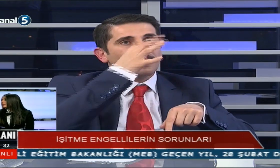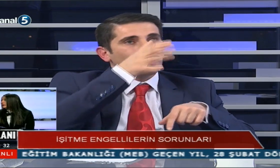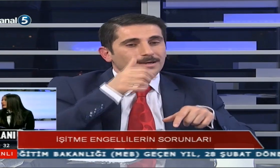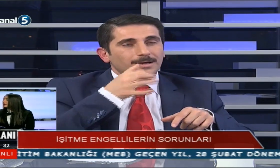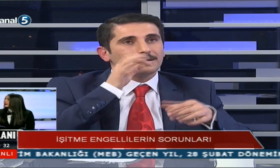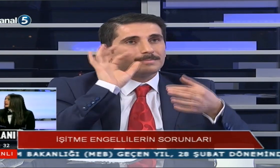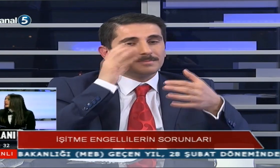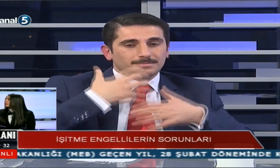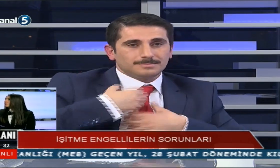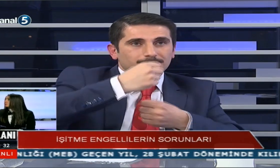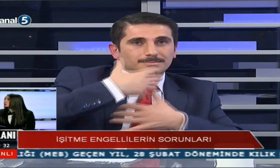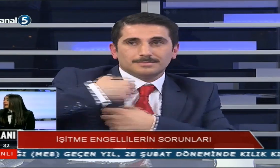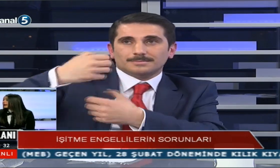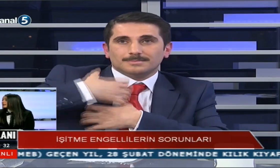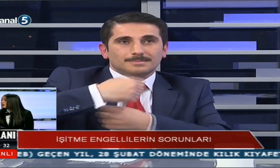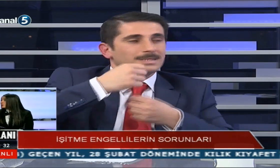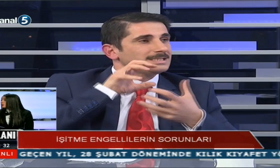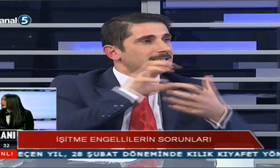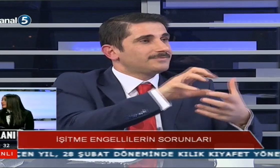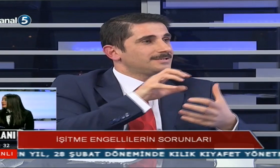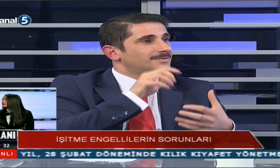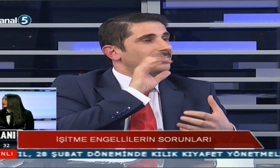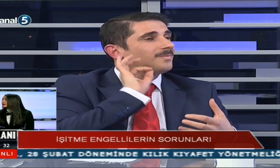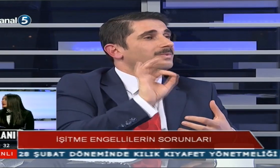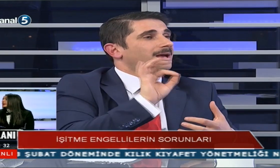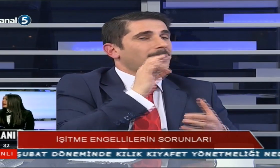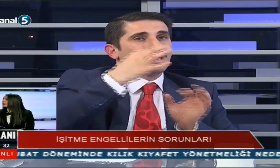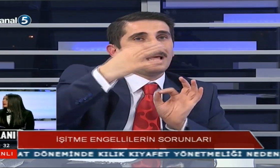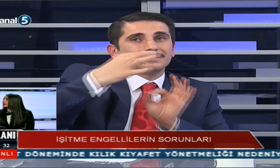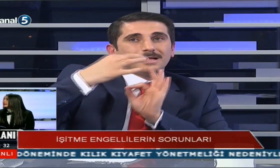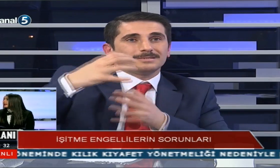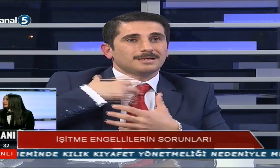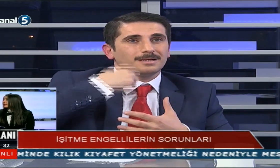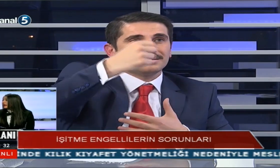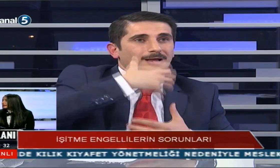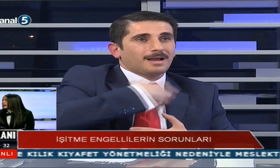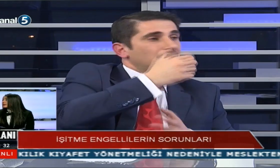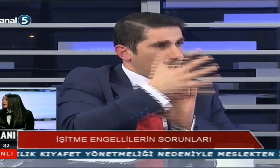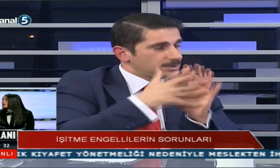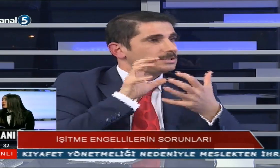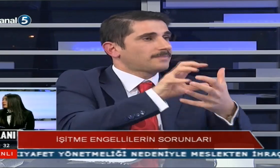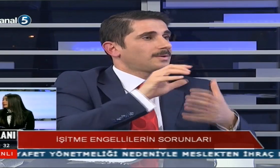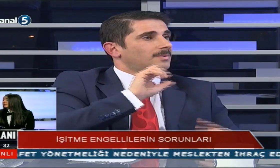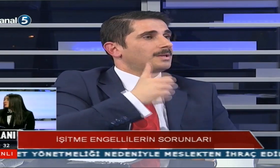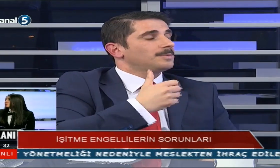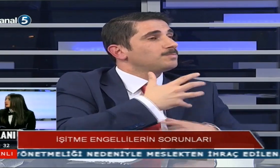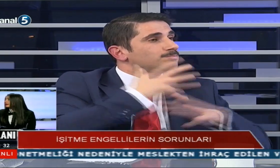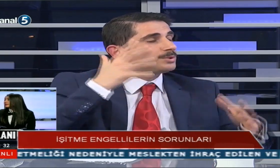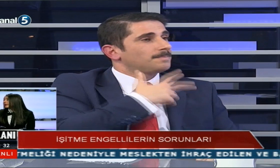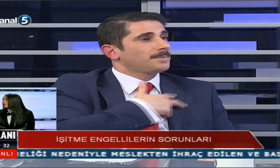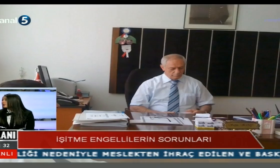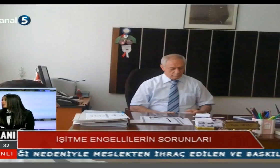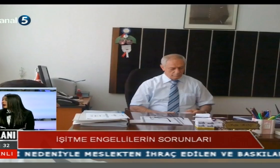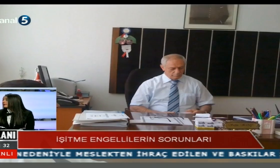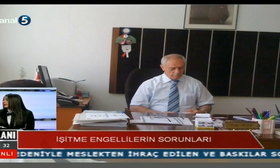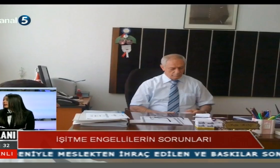filmi. Yani bunlar gerçekten çok önemli sıkıntılar. Yani hastaneye giderken randevu almakta biliyorsunuz artık